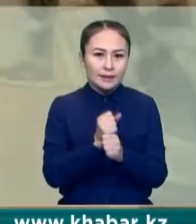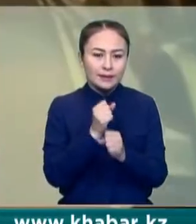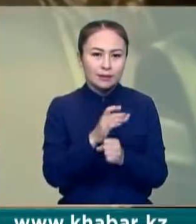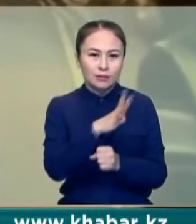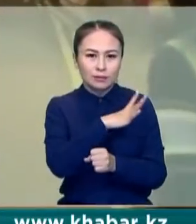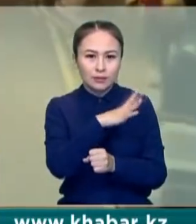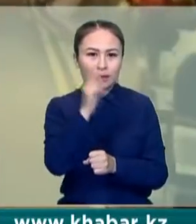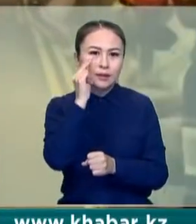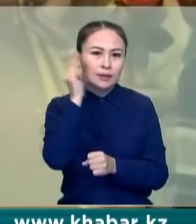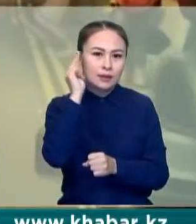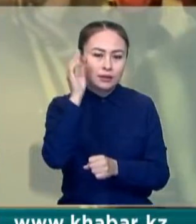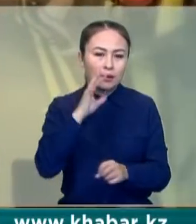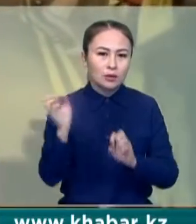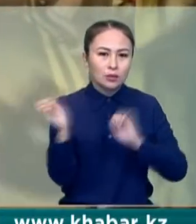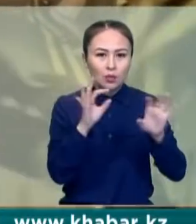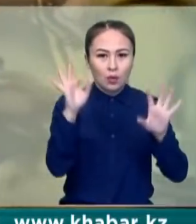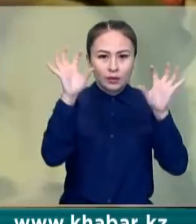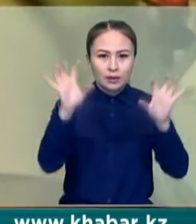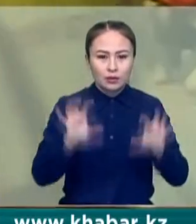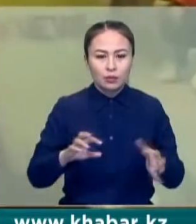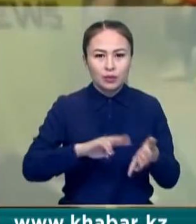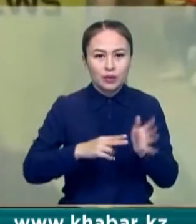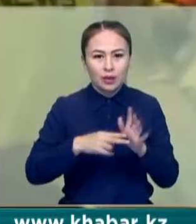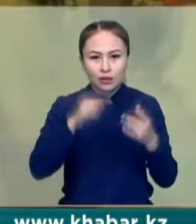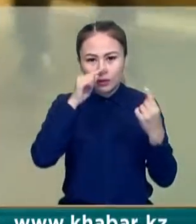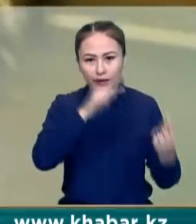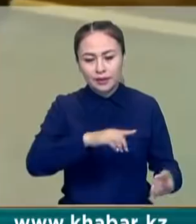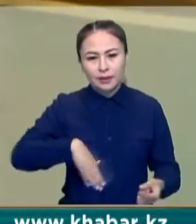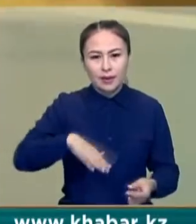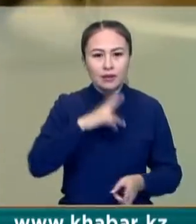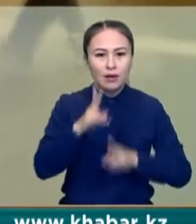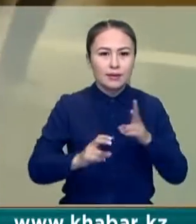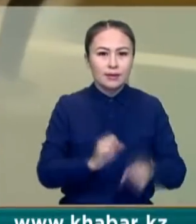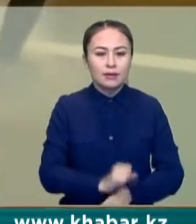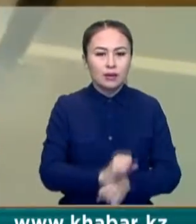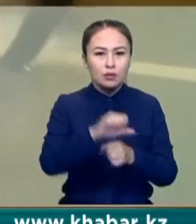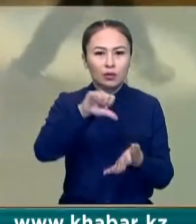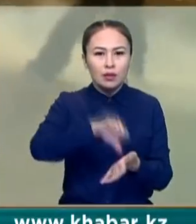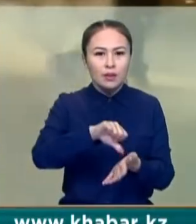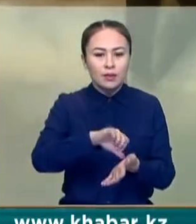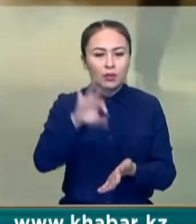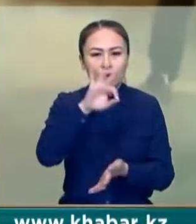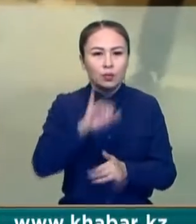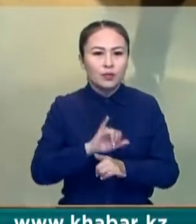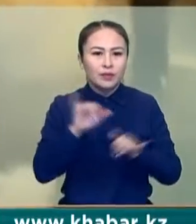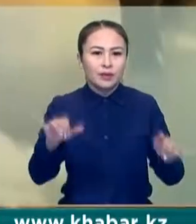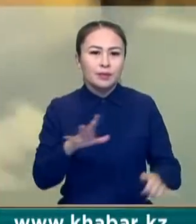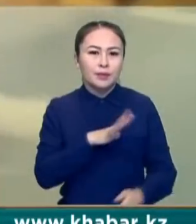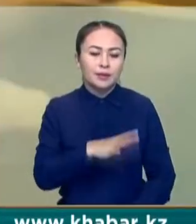күдіктілерді құрлықтың Қытайға экстрадициялау туралы заң жобасына қарсы шыққан. Кейін наразылық акциясына қатысушылар талаптарын